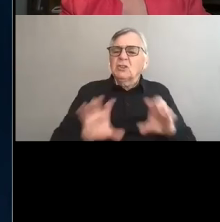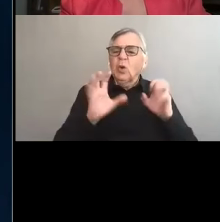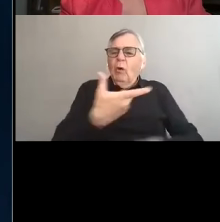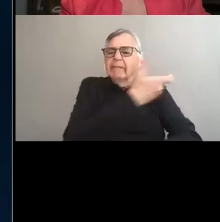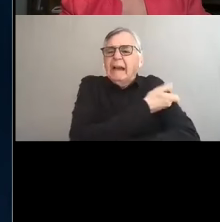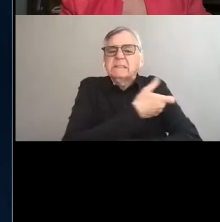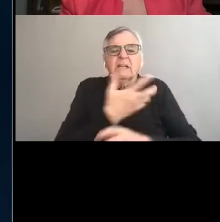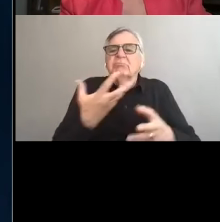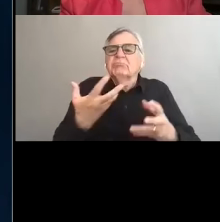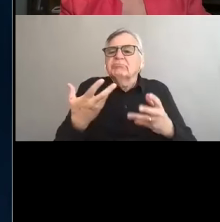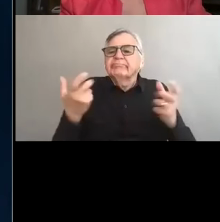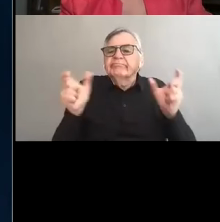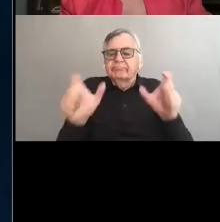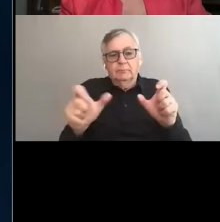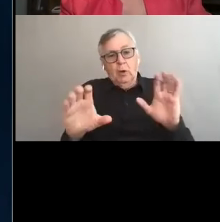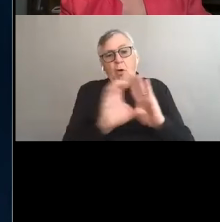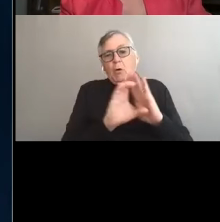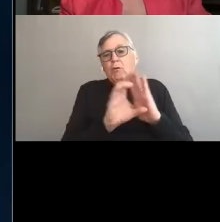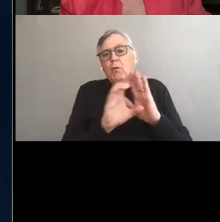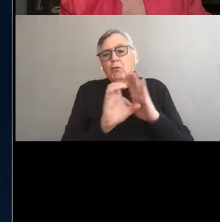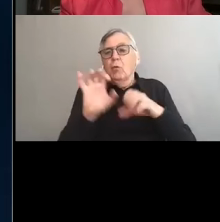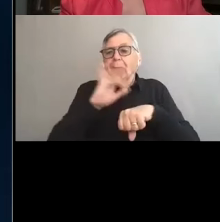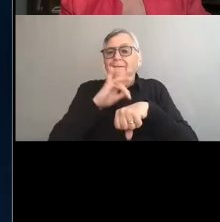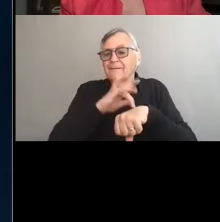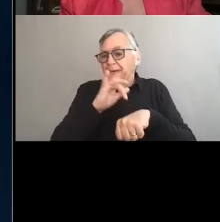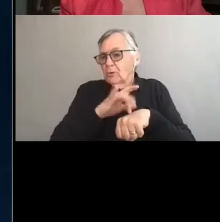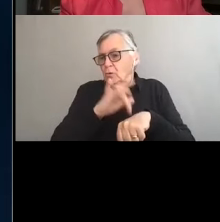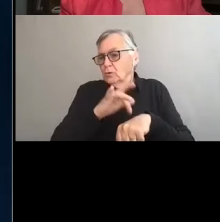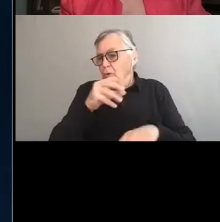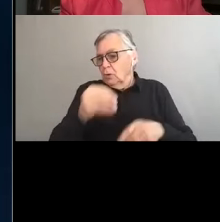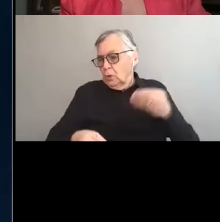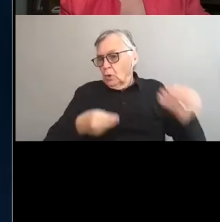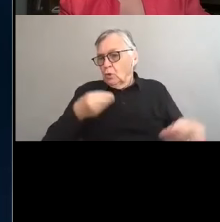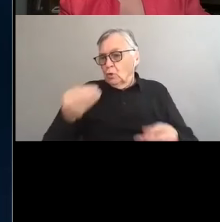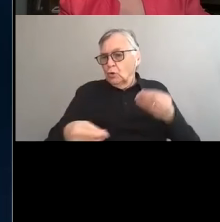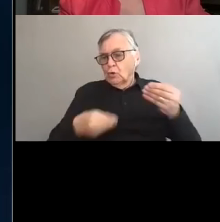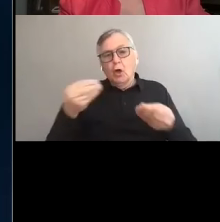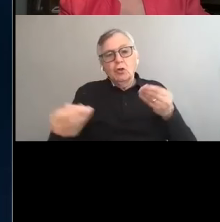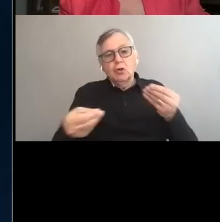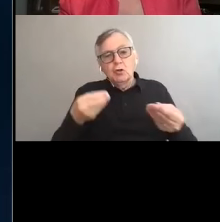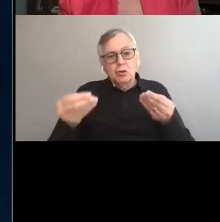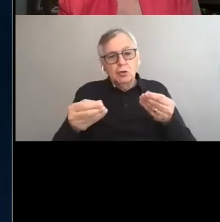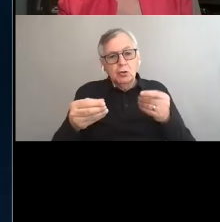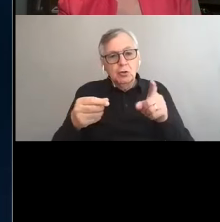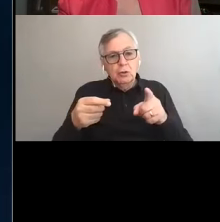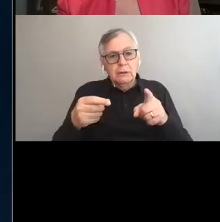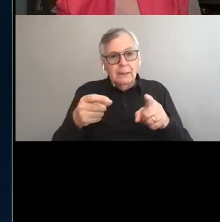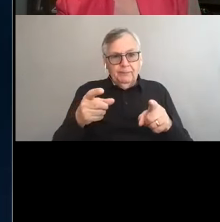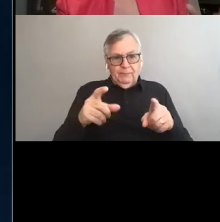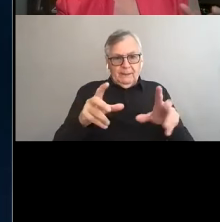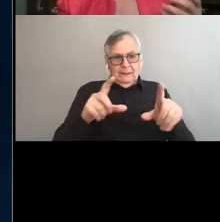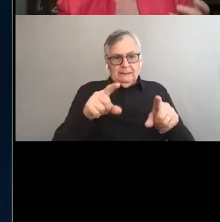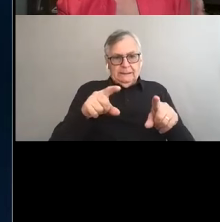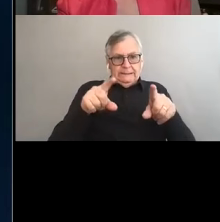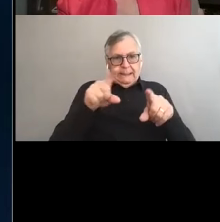Bon, ça, c'est la photo d'un virus qui infecte une cellule Et on voit que le site